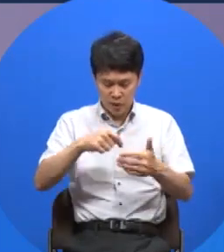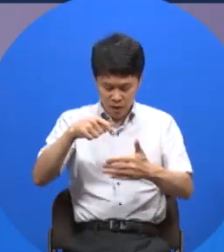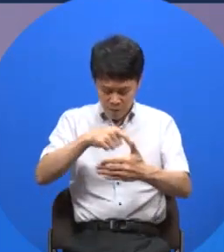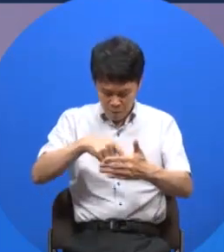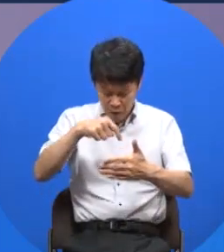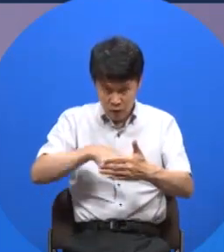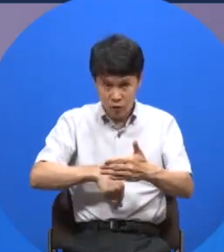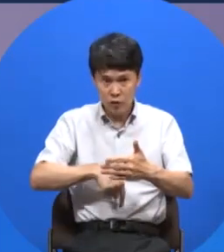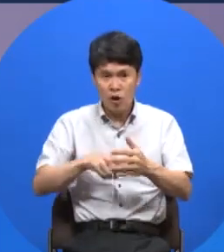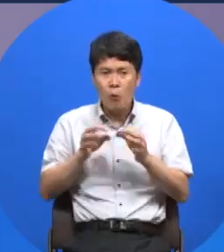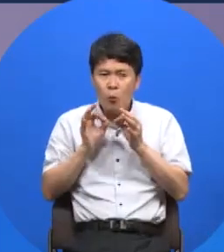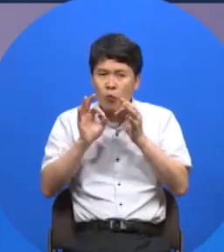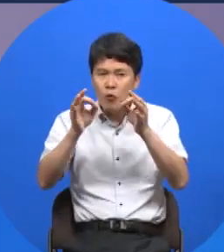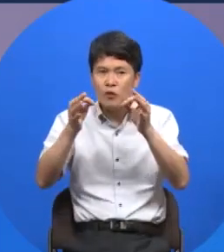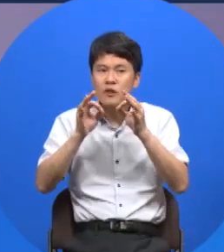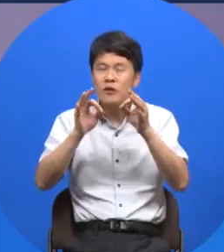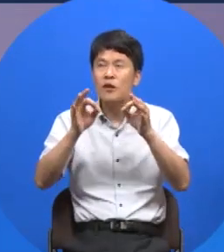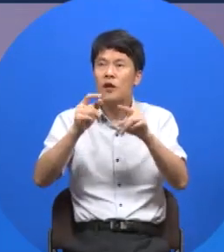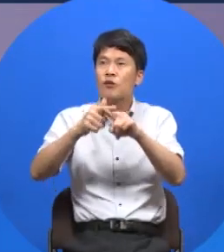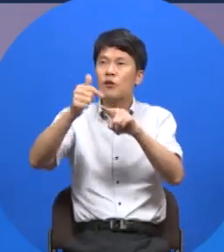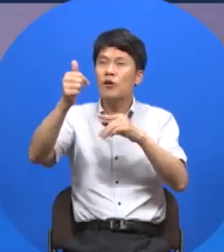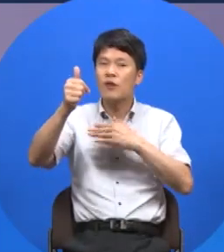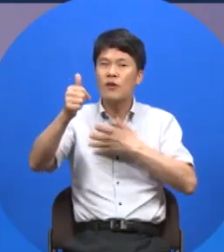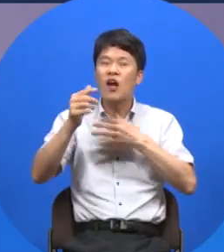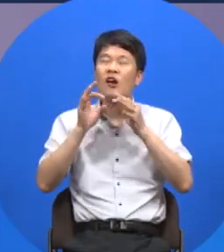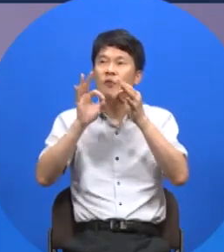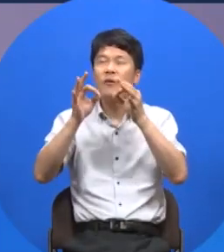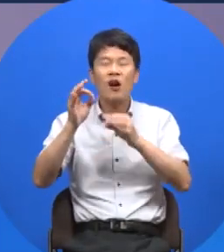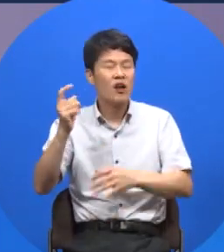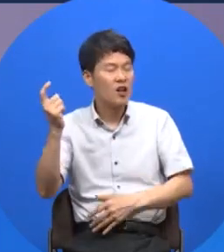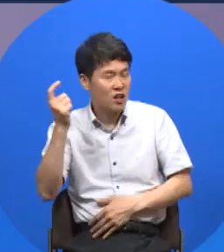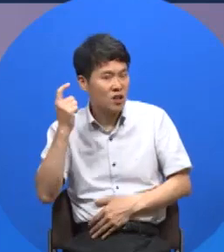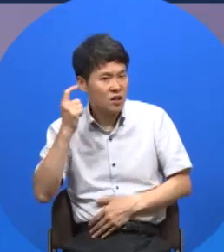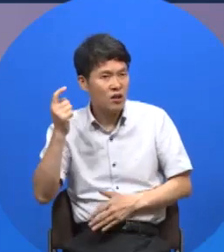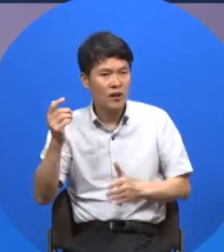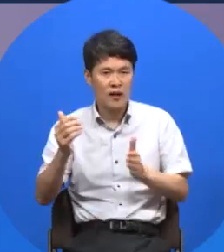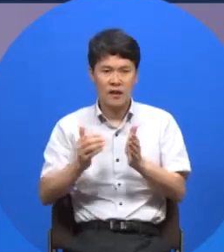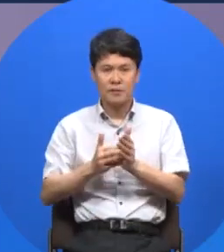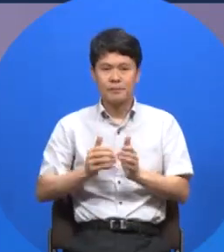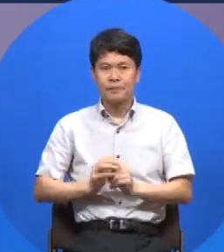뱃속에서 부르짖었더니 주께서 내 음성을 들으셨나이다.